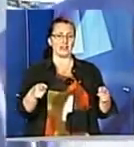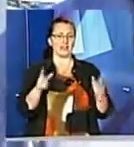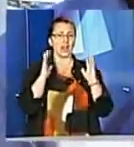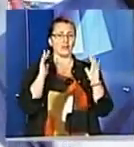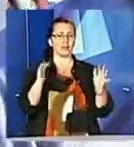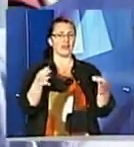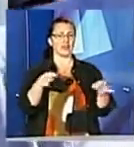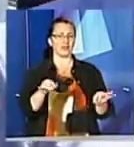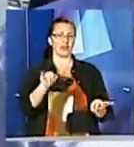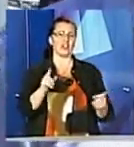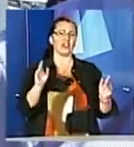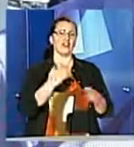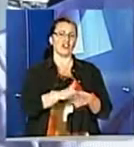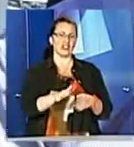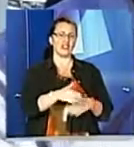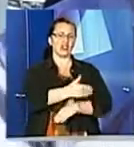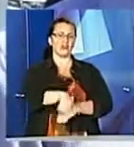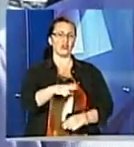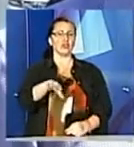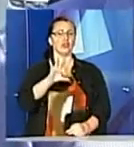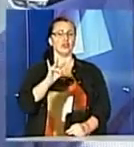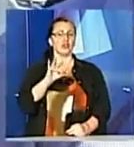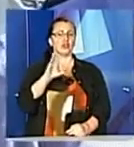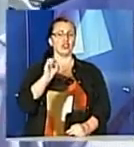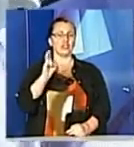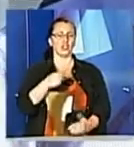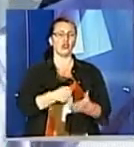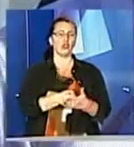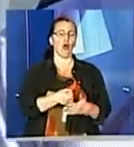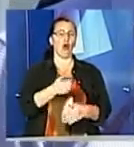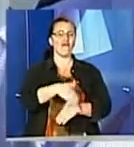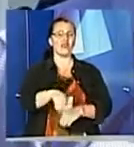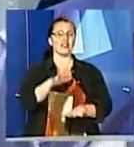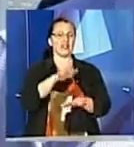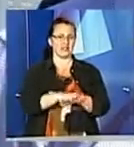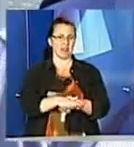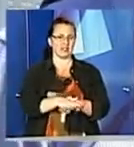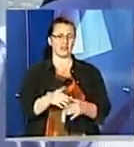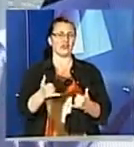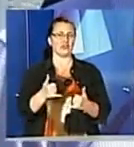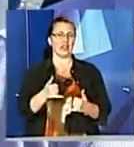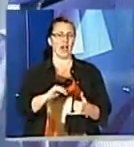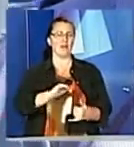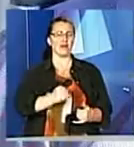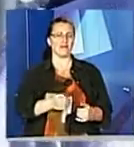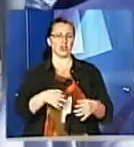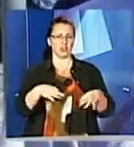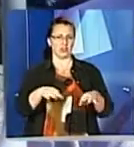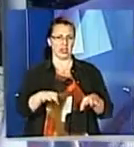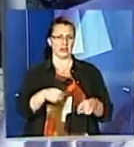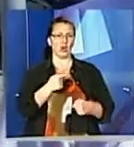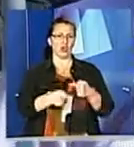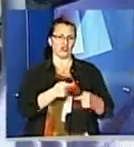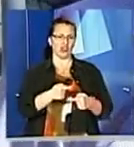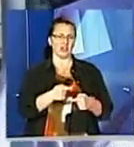Свободи, а також частини вулиці Дорошенка від проспекту Свободи до вулиці Банківської перекриттям для приватного транспорту шляхом